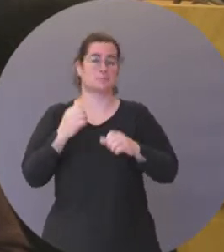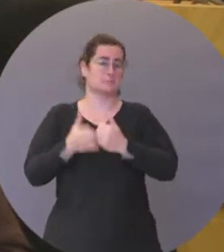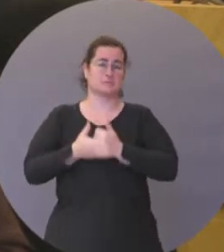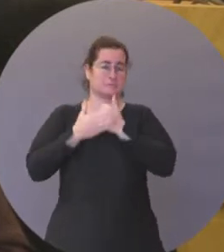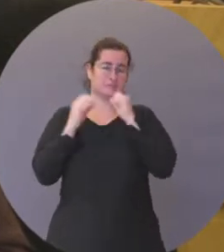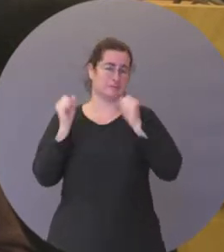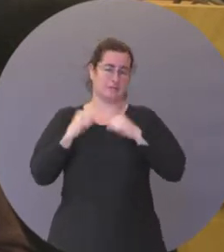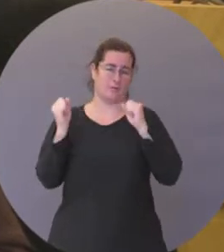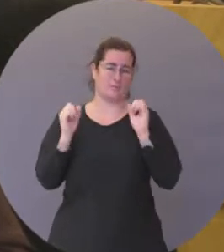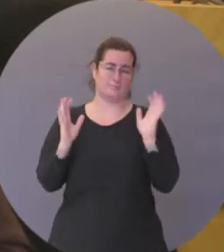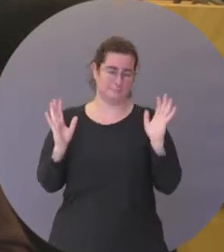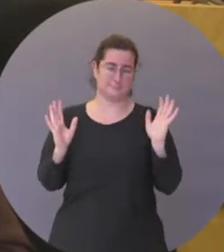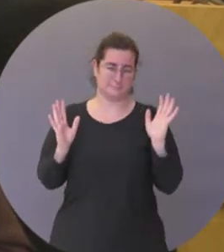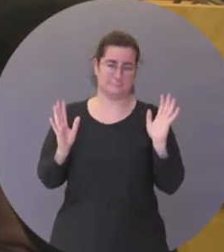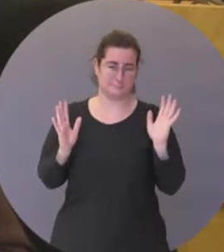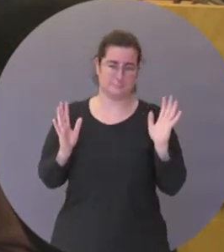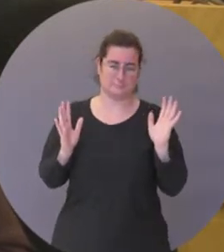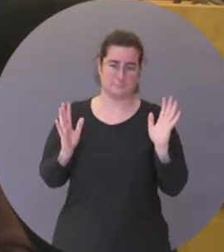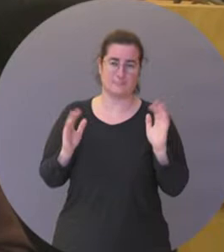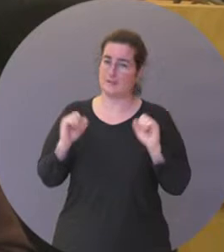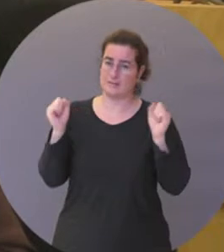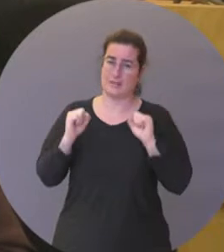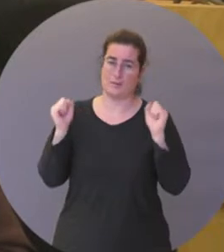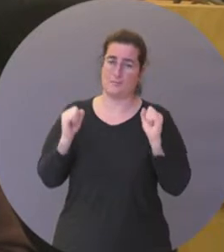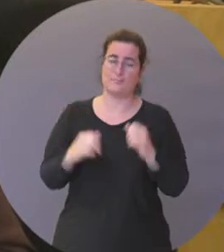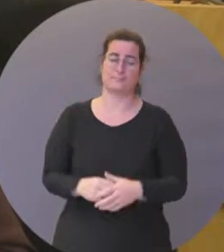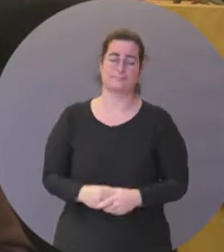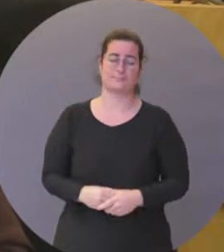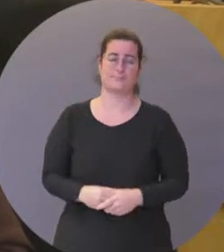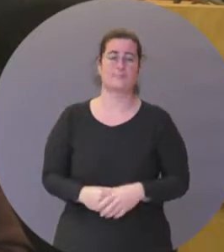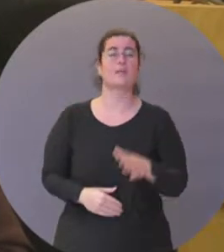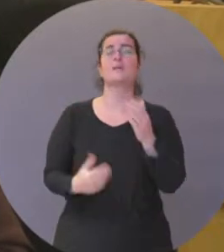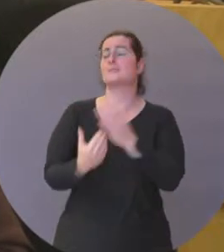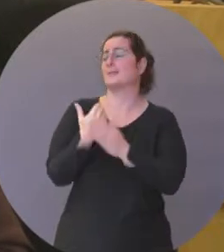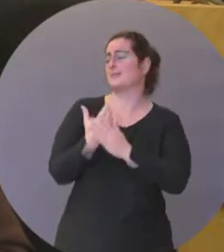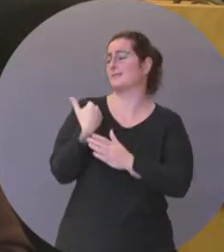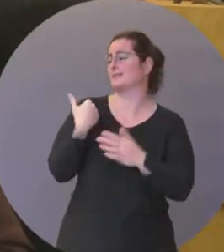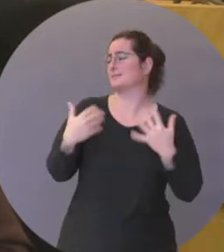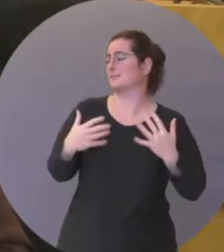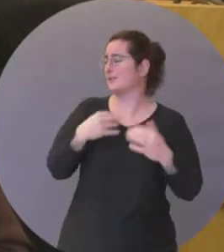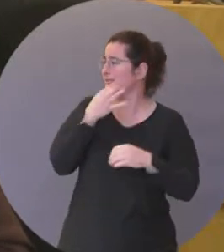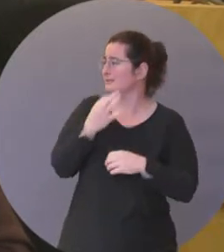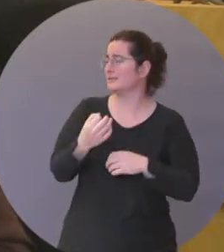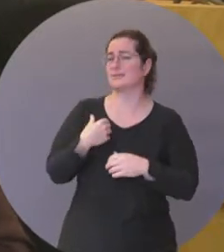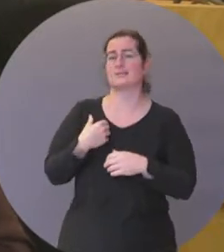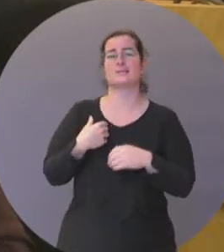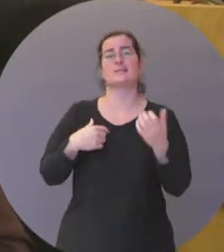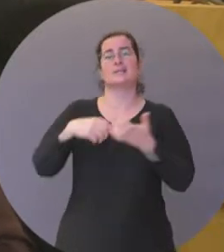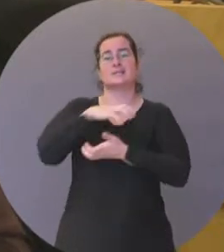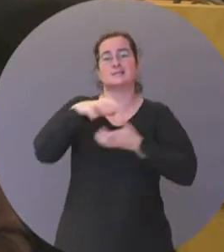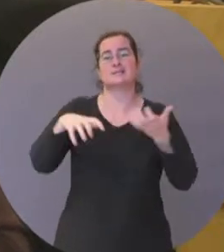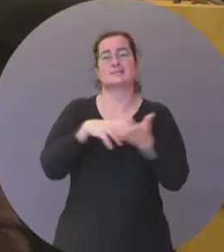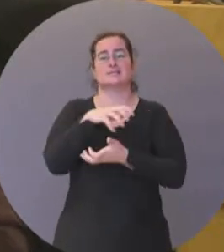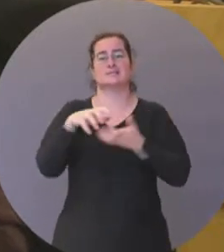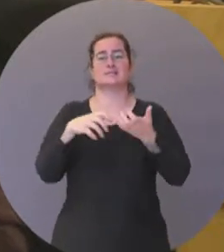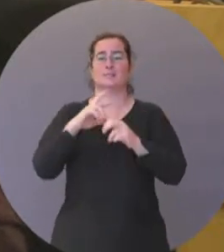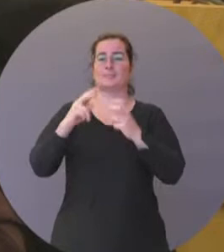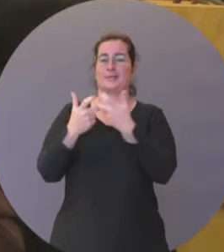on les partage d'autant plus que pour revenir à ce qu'on évoquait dans la matinée les crises inflationnistes énergétiques